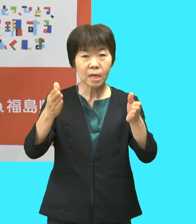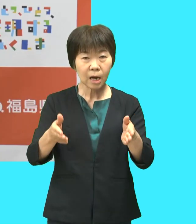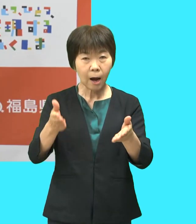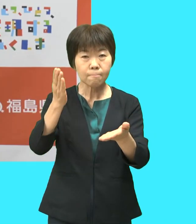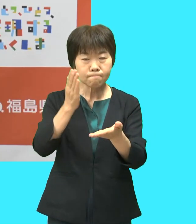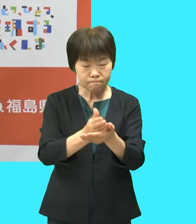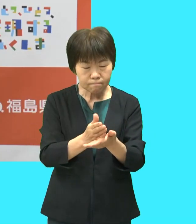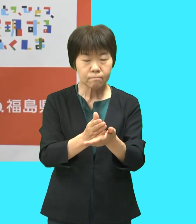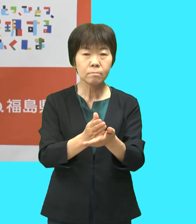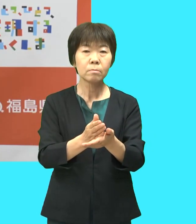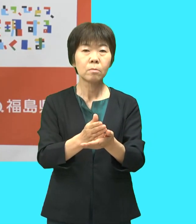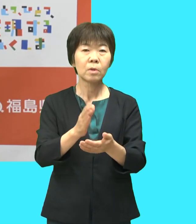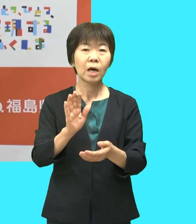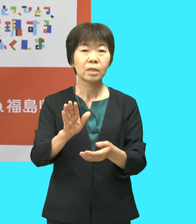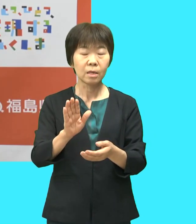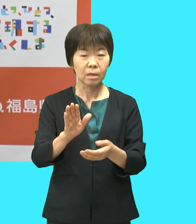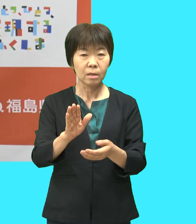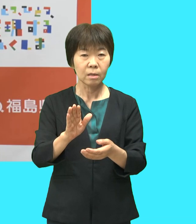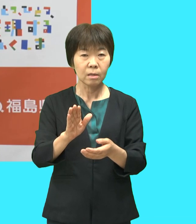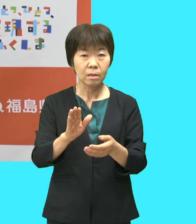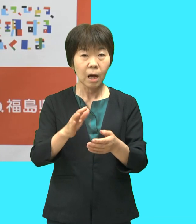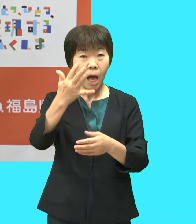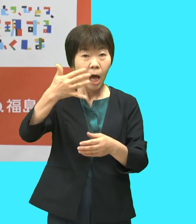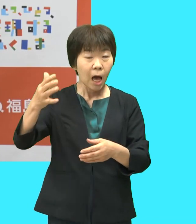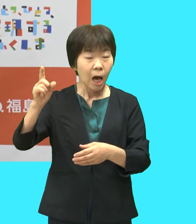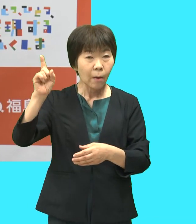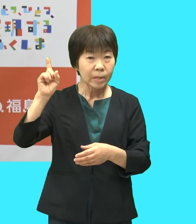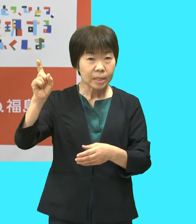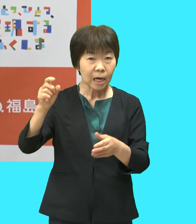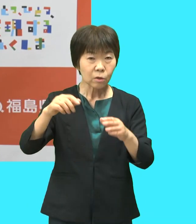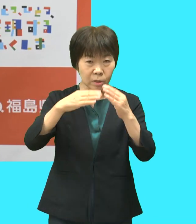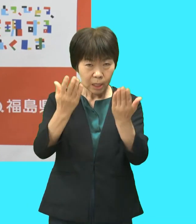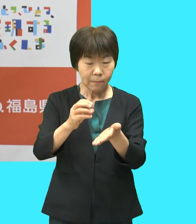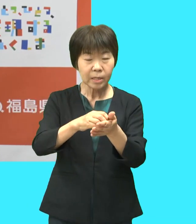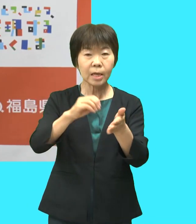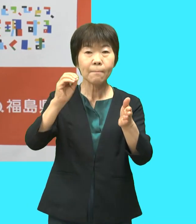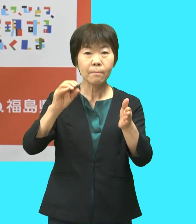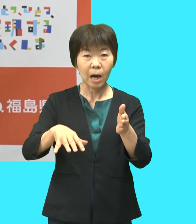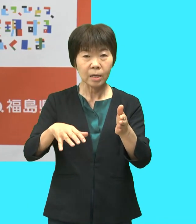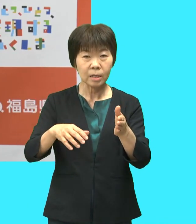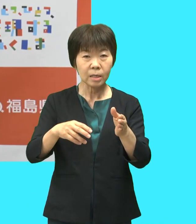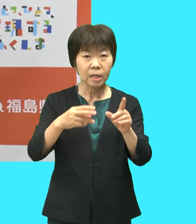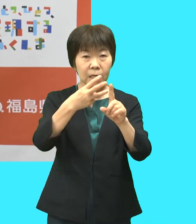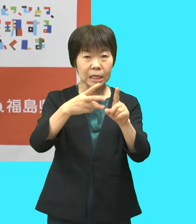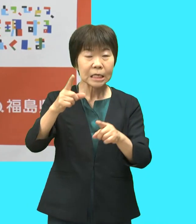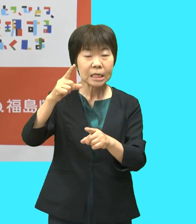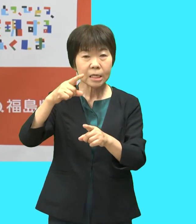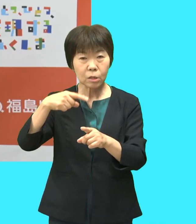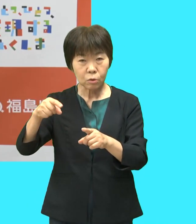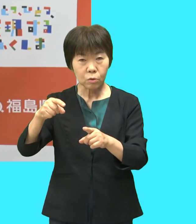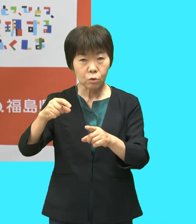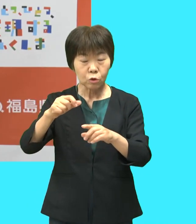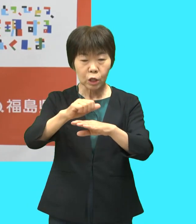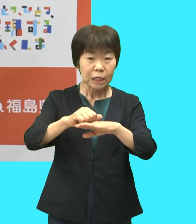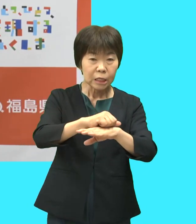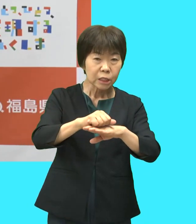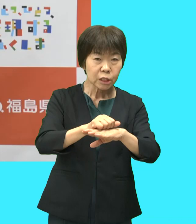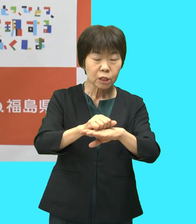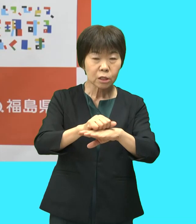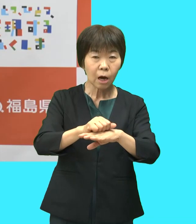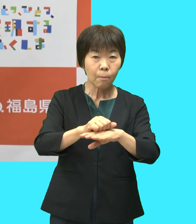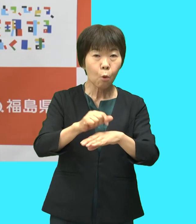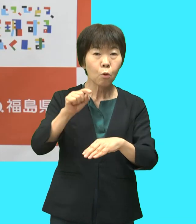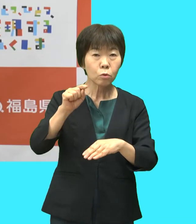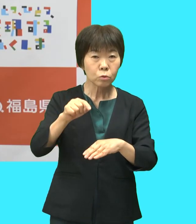ございましたが、今アメリカ産のこの撤廃あるいは EU シンガポール、シンガポールもすぐ近くで